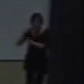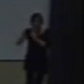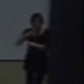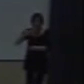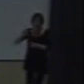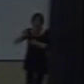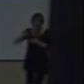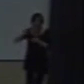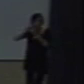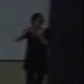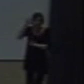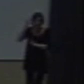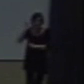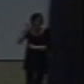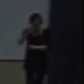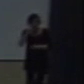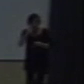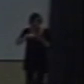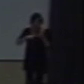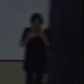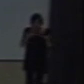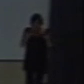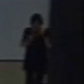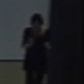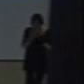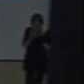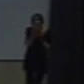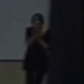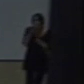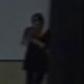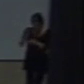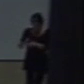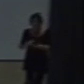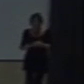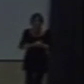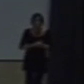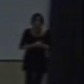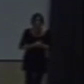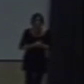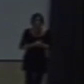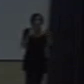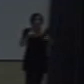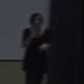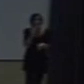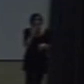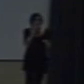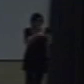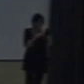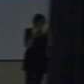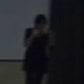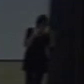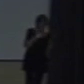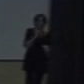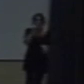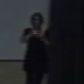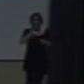van caçar. I és aquest segon tipus de font, no? Vull dir, quan estem tan exposats avui en dia com estem a Facebook, a Twitter, a tot arreu, o hi ha